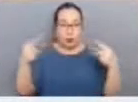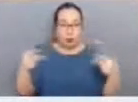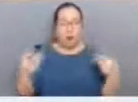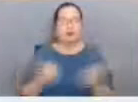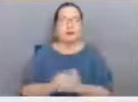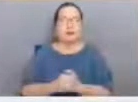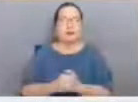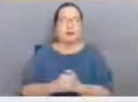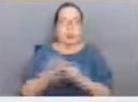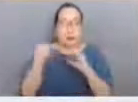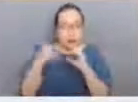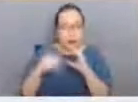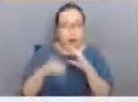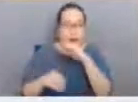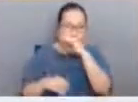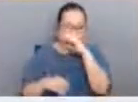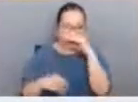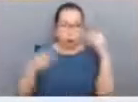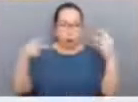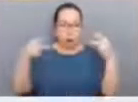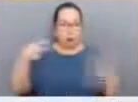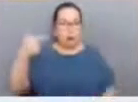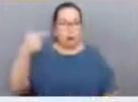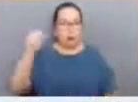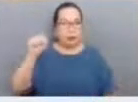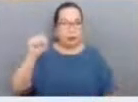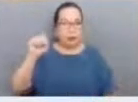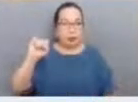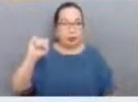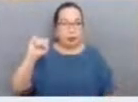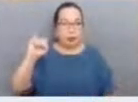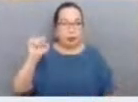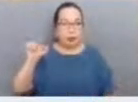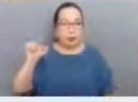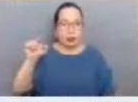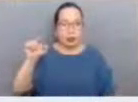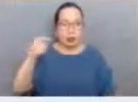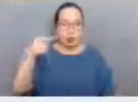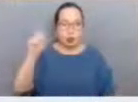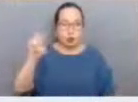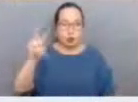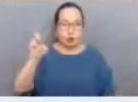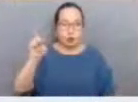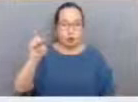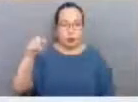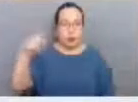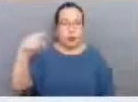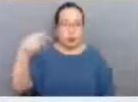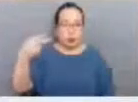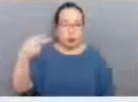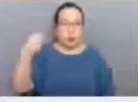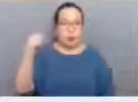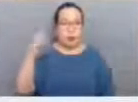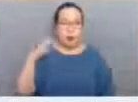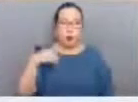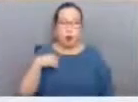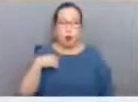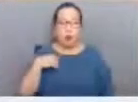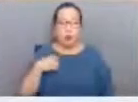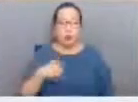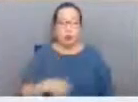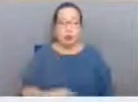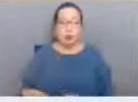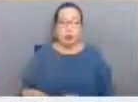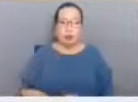ko magbigay ng magandang balita kasi masyado na negative yung mga balita, Yusek Rocky. Sabi ko, paminsan-minsan, magbigay naman natin